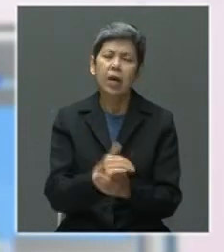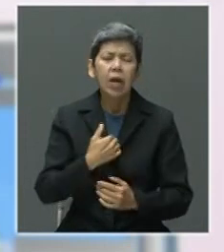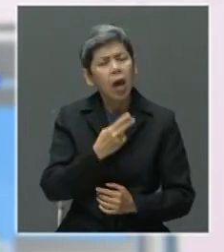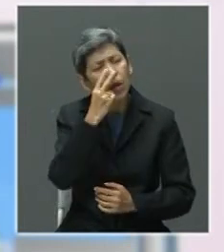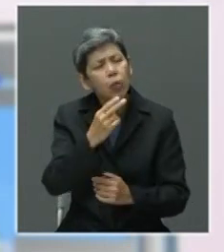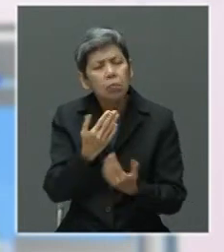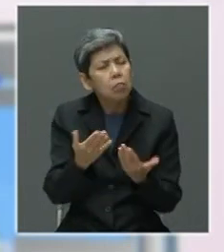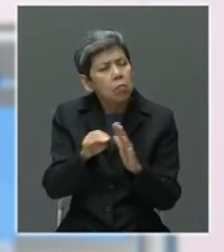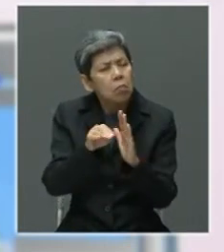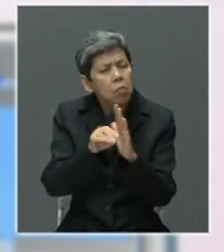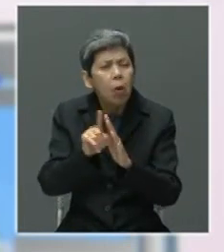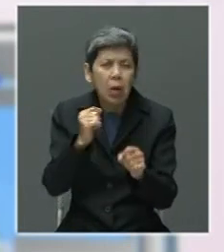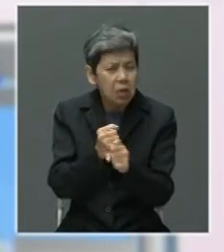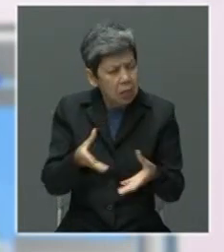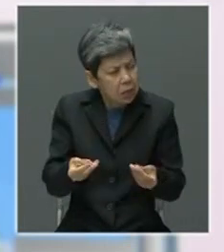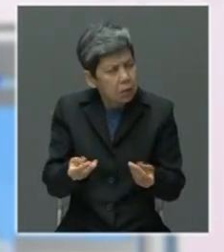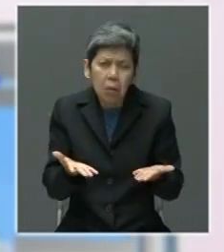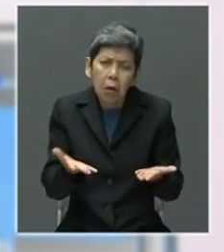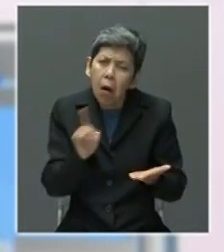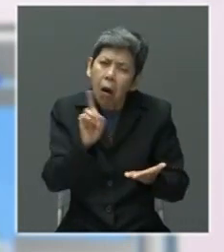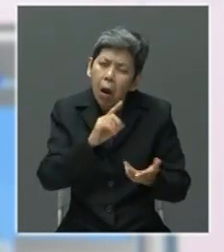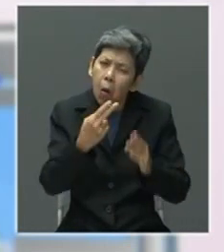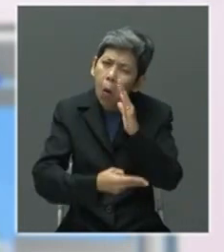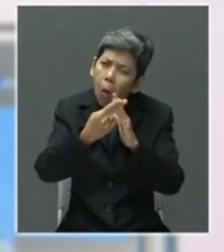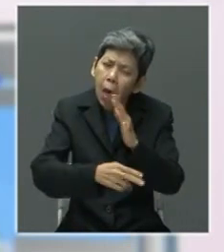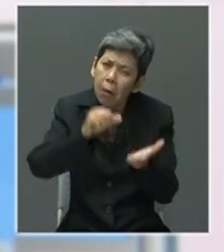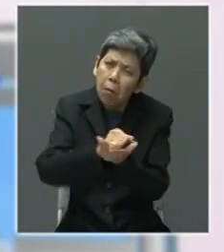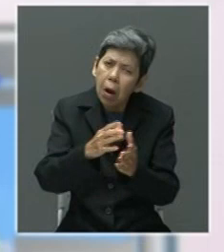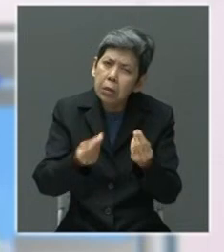รื่องนี้มันเป็นยังไงครับกรณีการถือครองที่ดินของศรีพันวาครับ